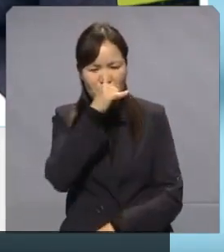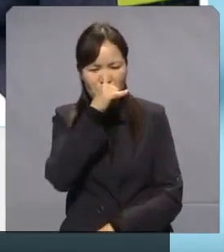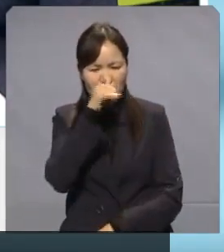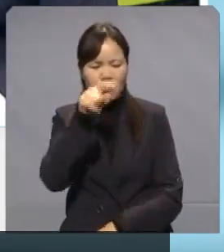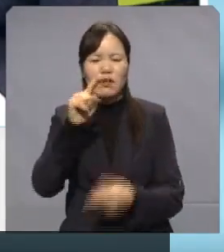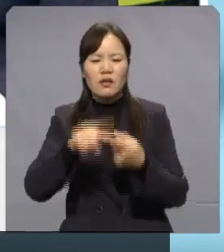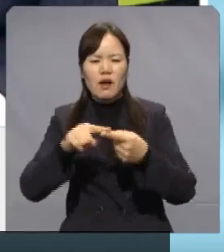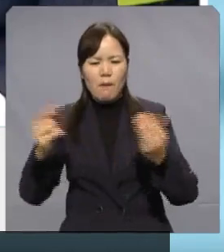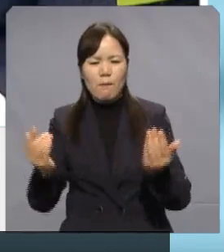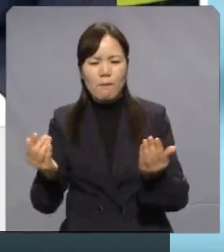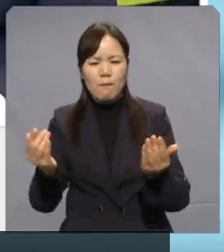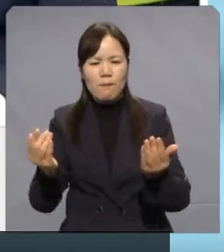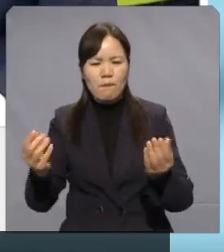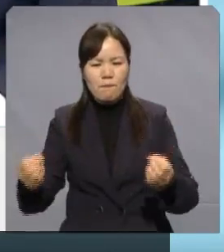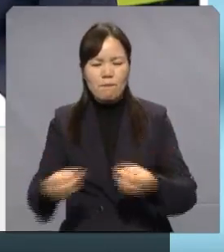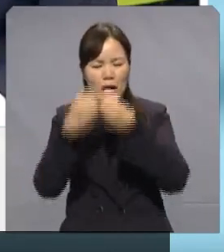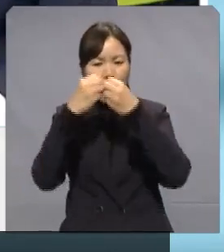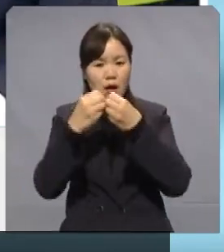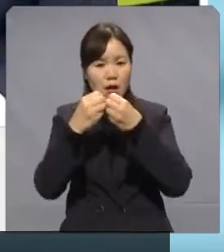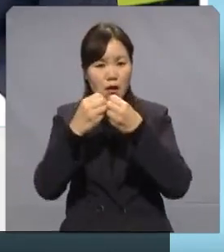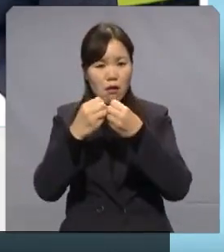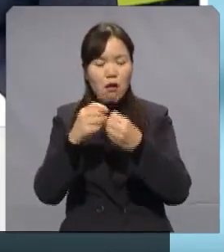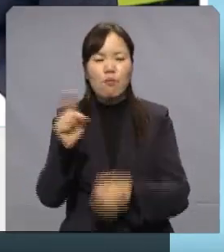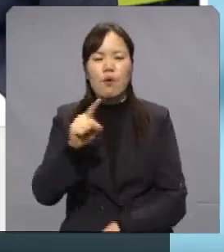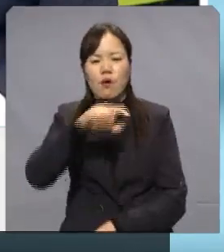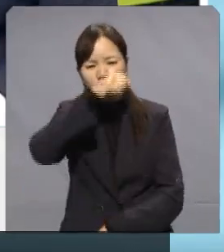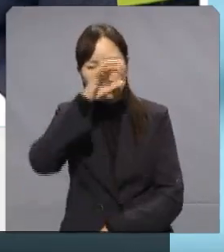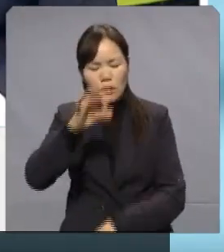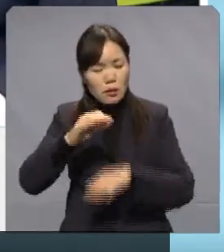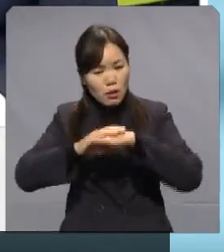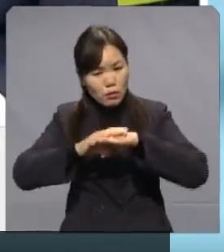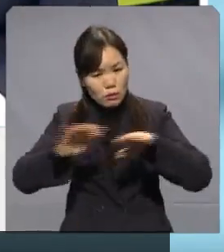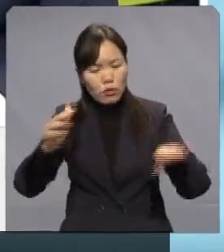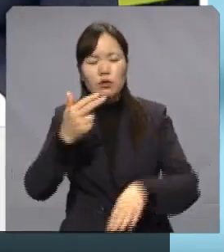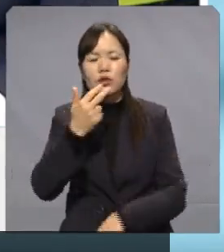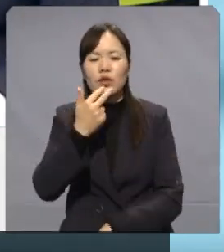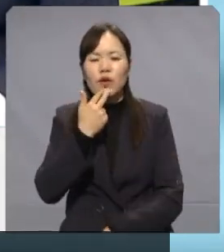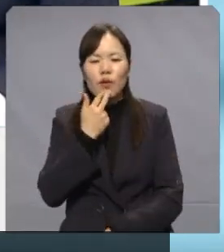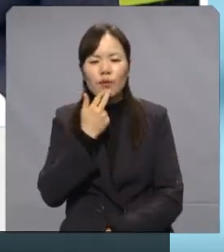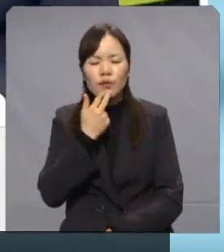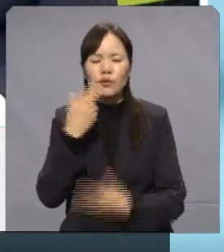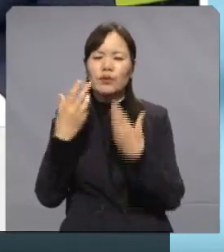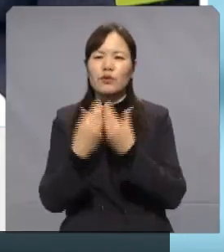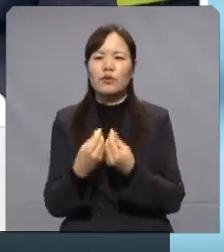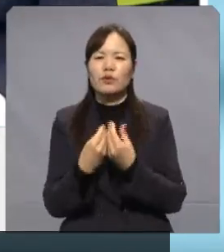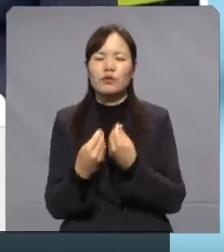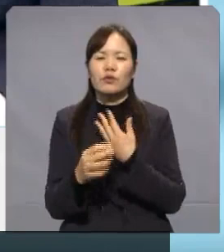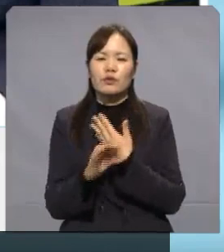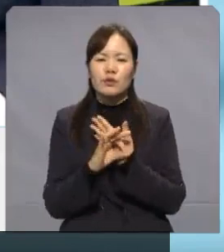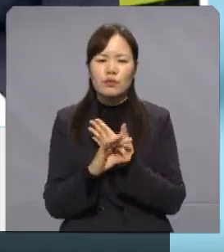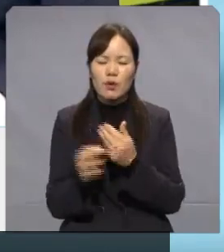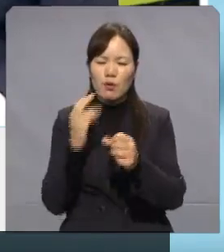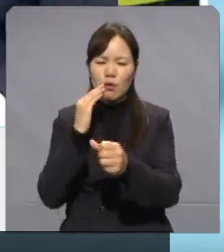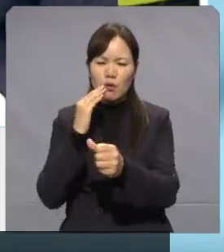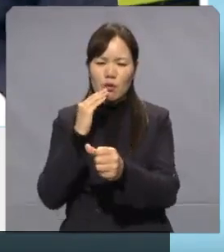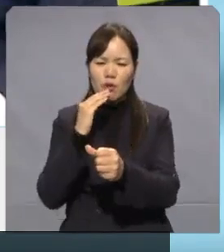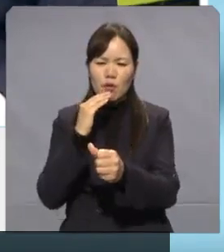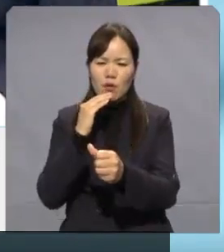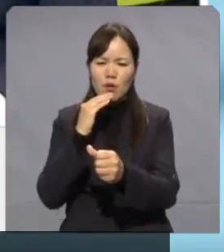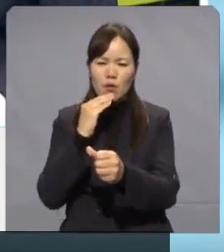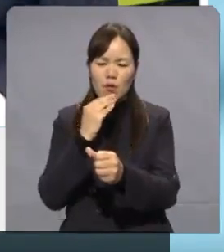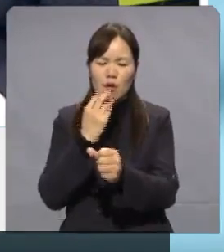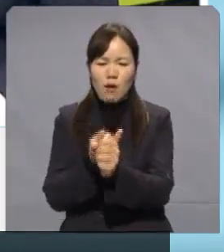대해서 맞대응할 카드가 예산안은 처리하지 않으면서 뭐 예를 들어 탄핵소추안 먼저